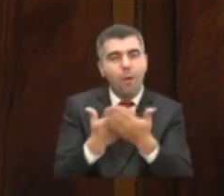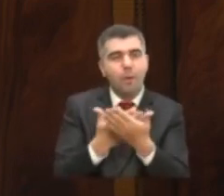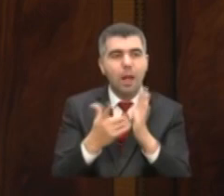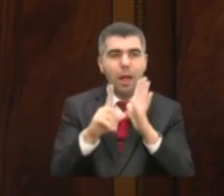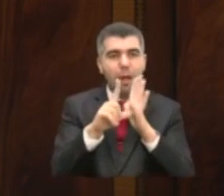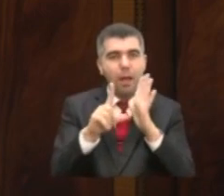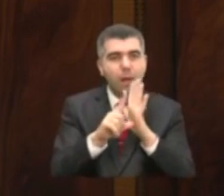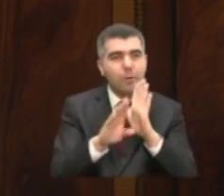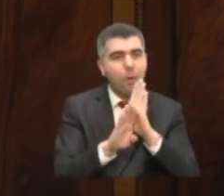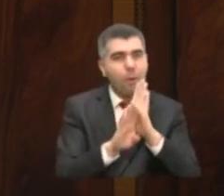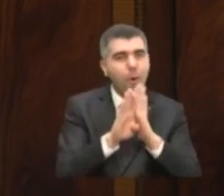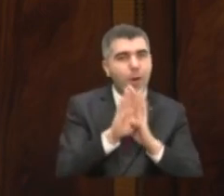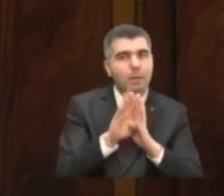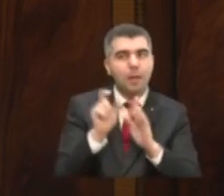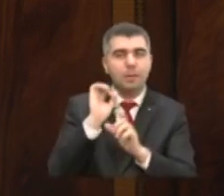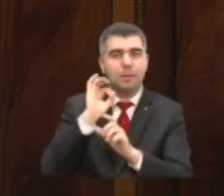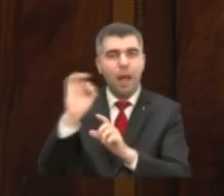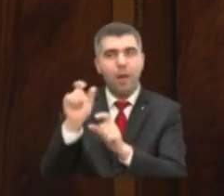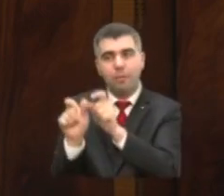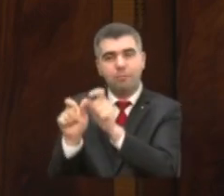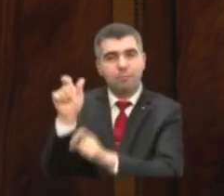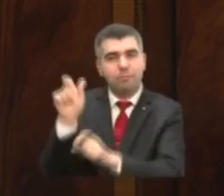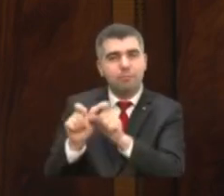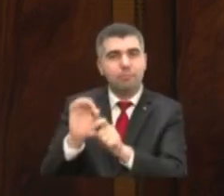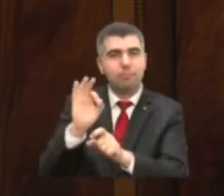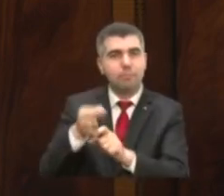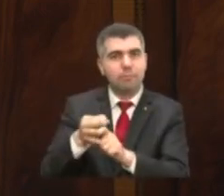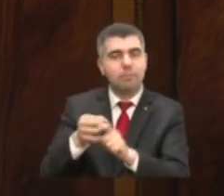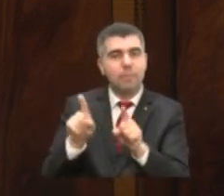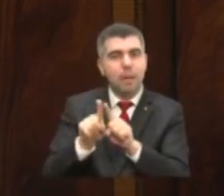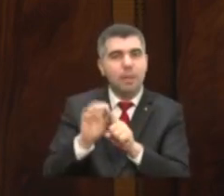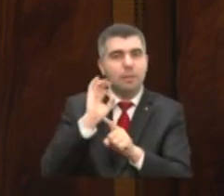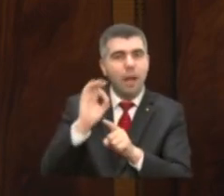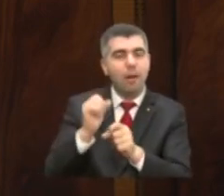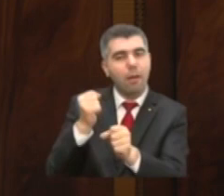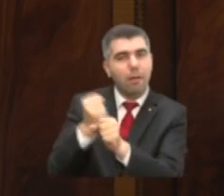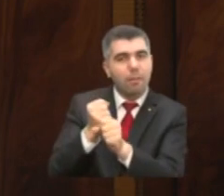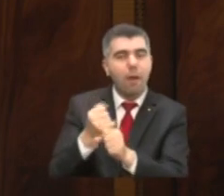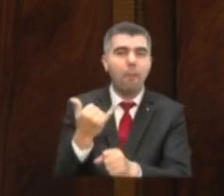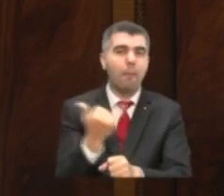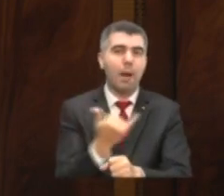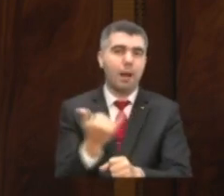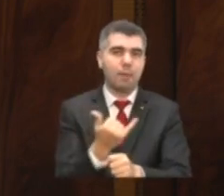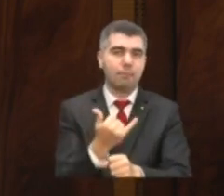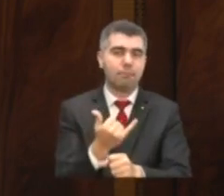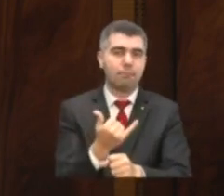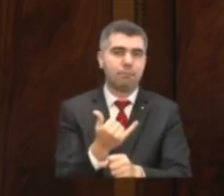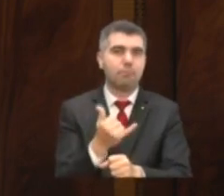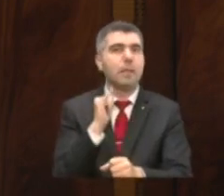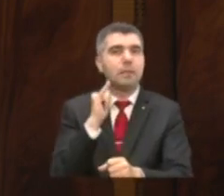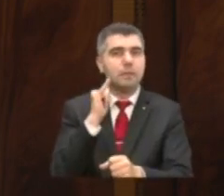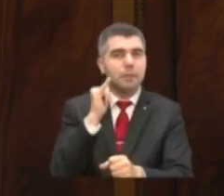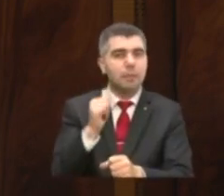والإسراع إلى تنفيذ واجباتهم بناء على مبدأ ربط الحقوق بالواجبات، وتقوي قناعتهم